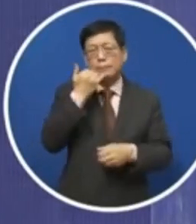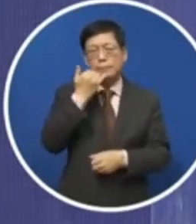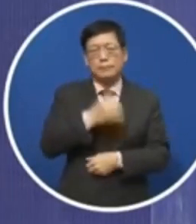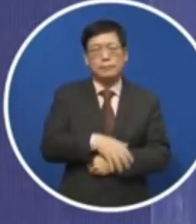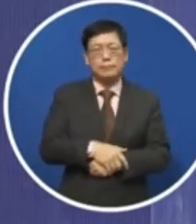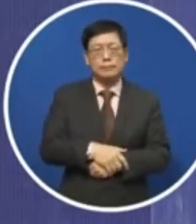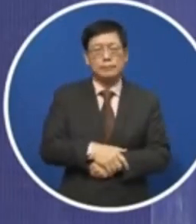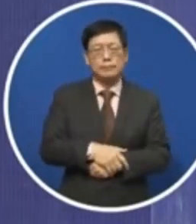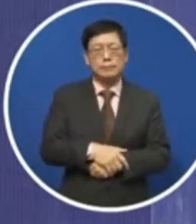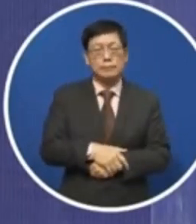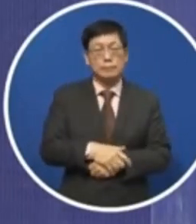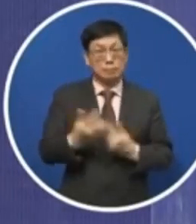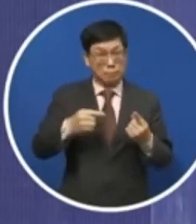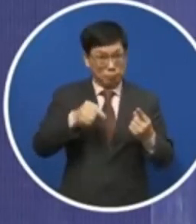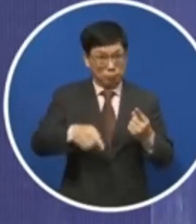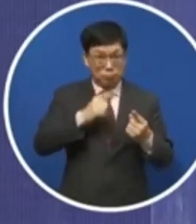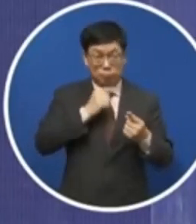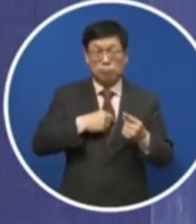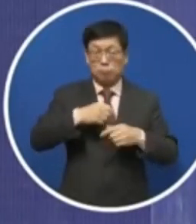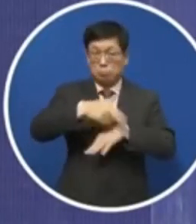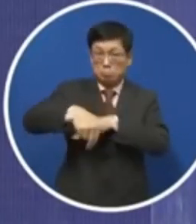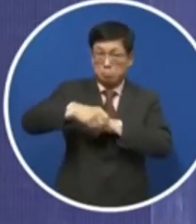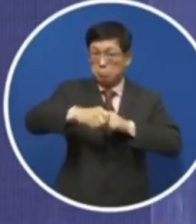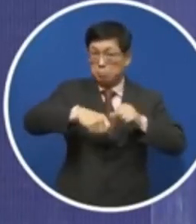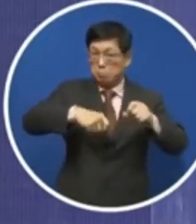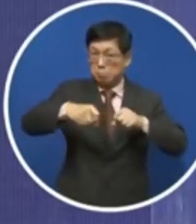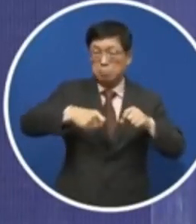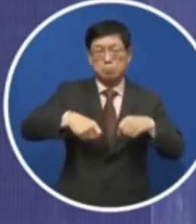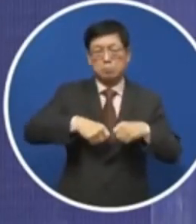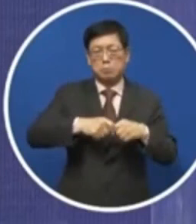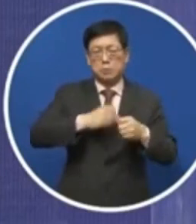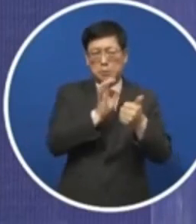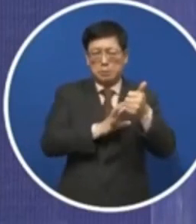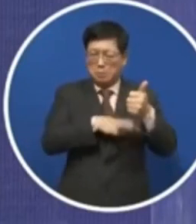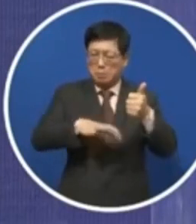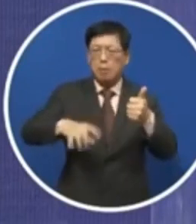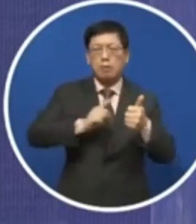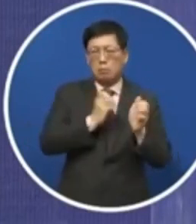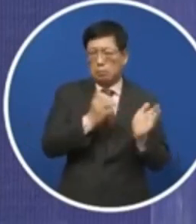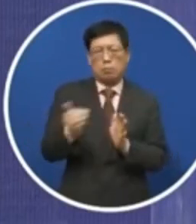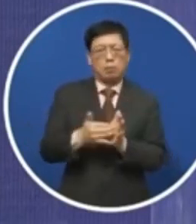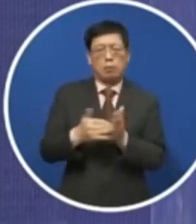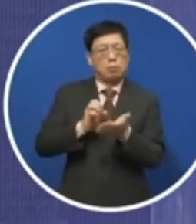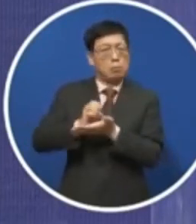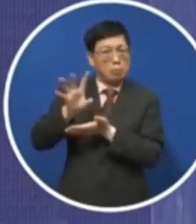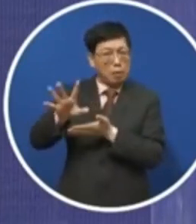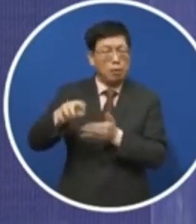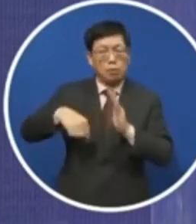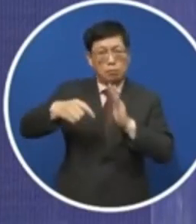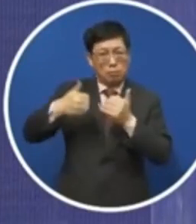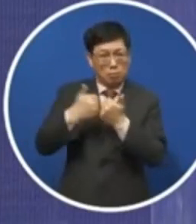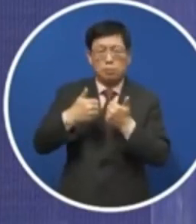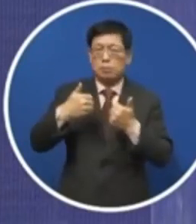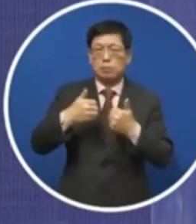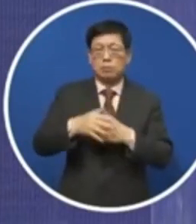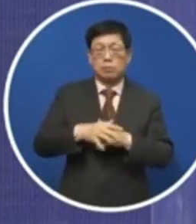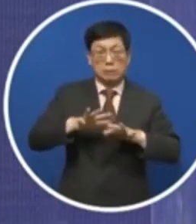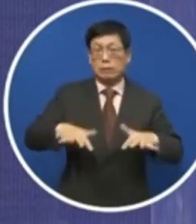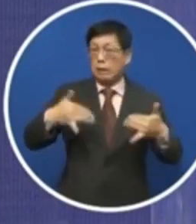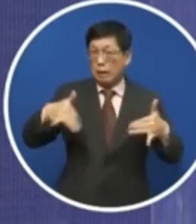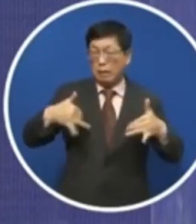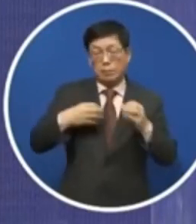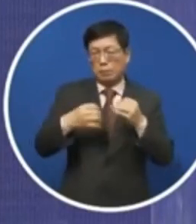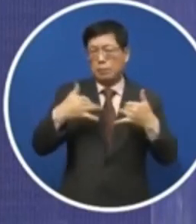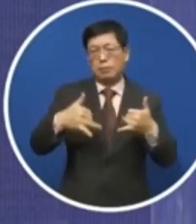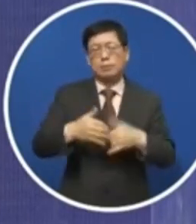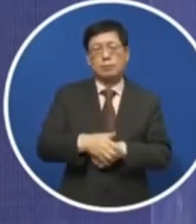施。那这样的一个做法，各部会都已经有所整理，也跟院长报告了啊。虽然今天没有在院会里面再